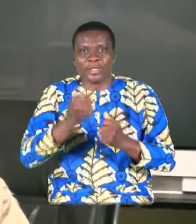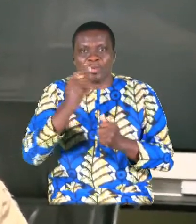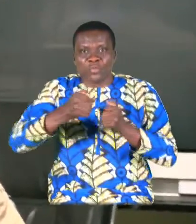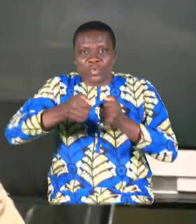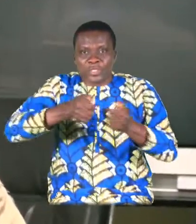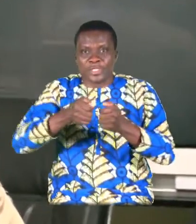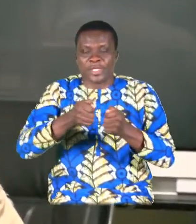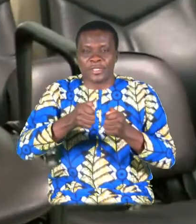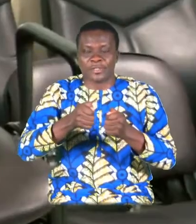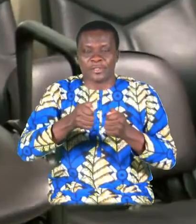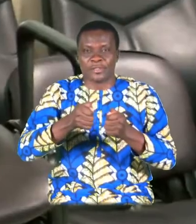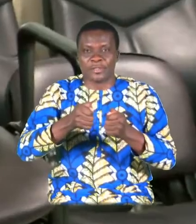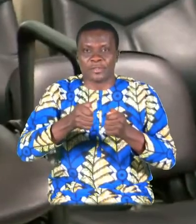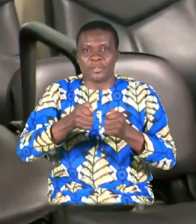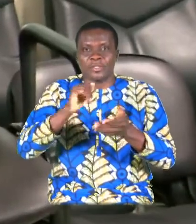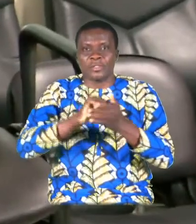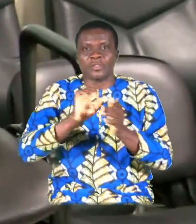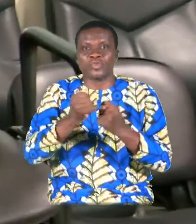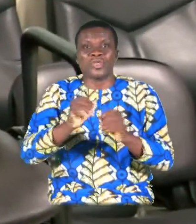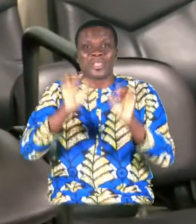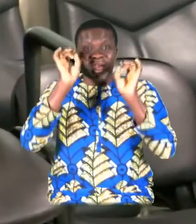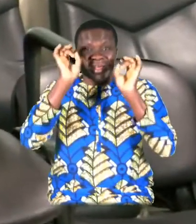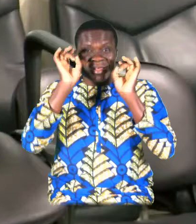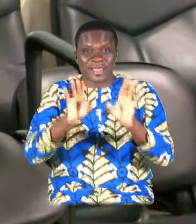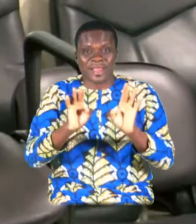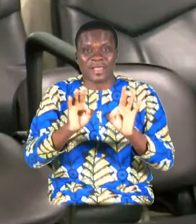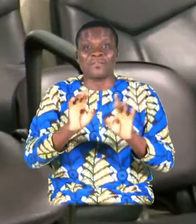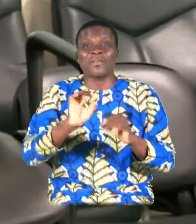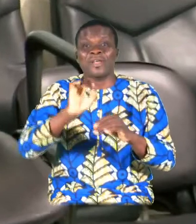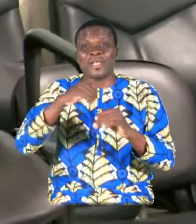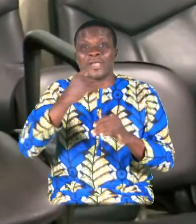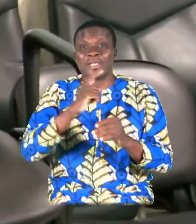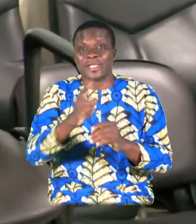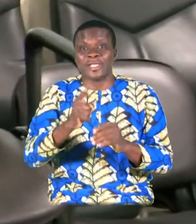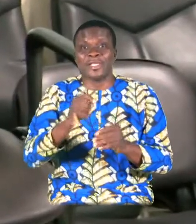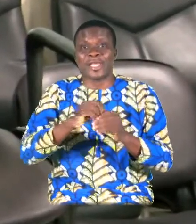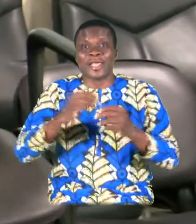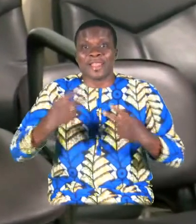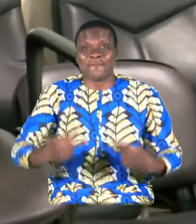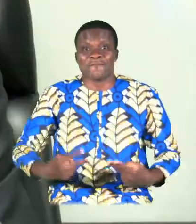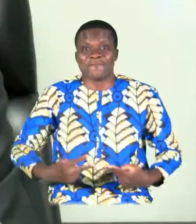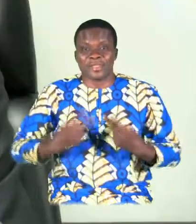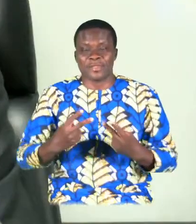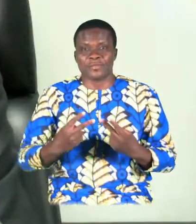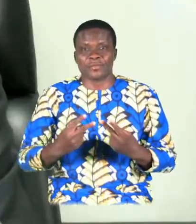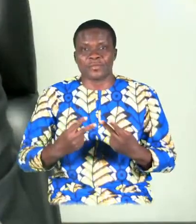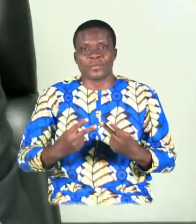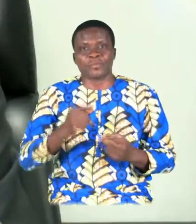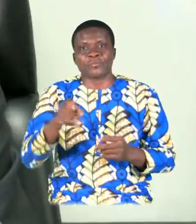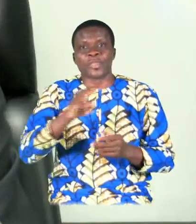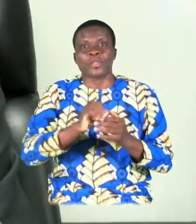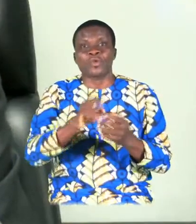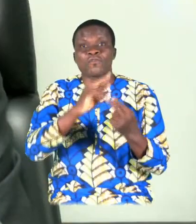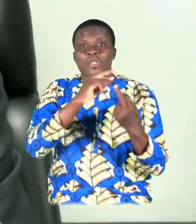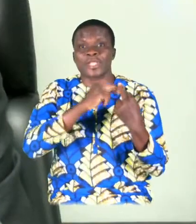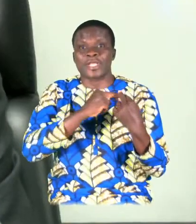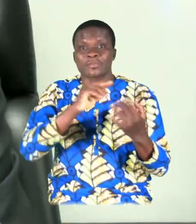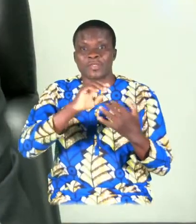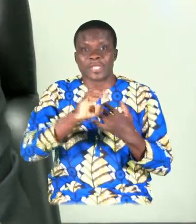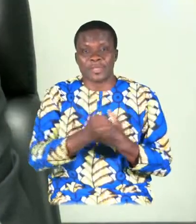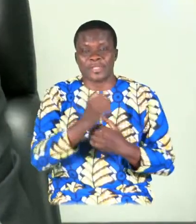gérer ce cas grave qui concerne la vie. Il est de votre